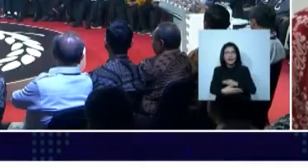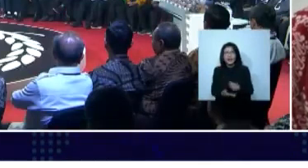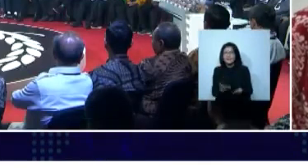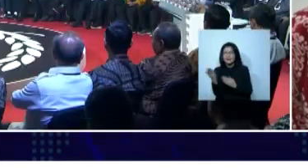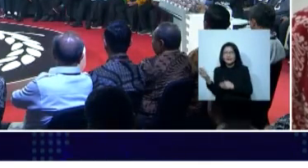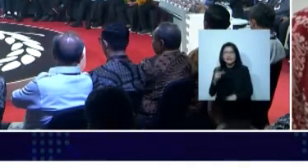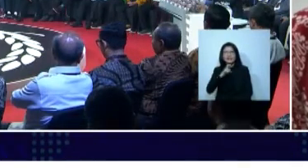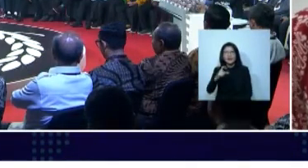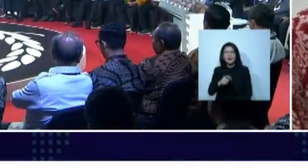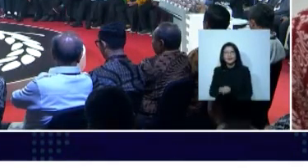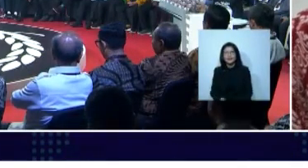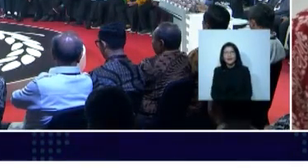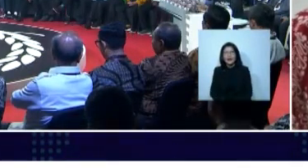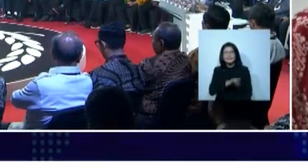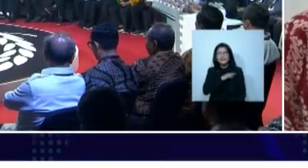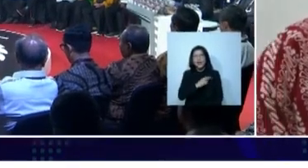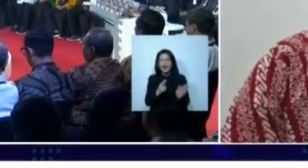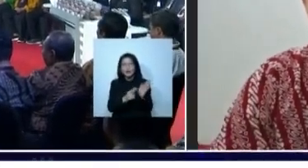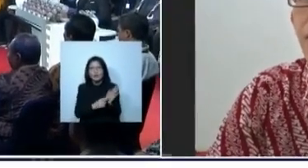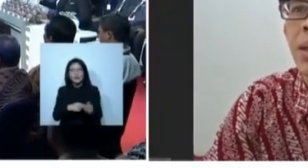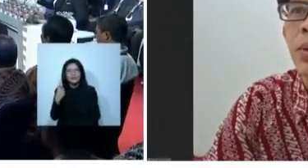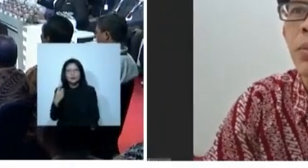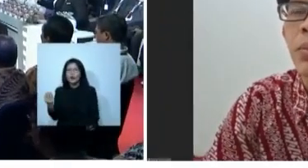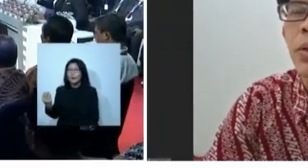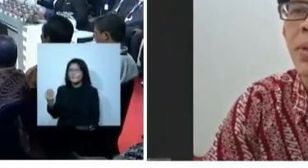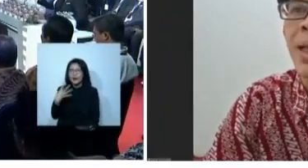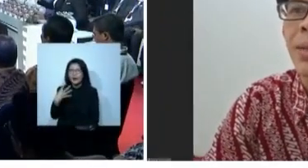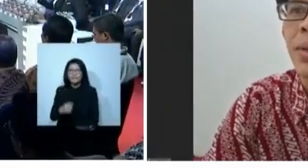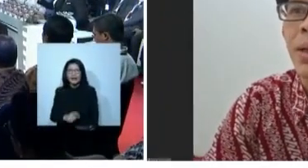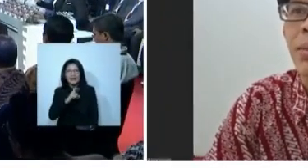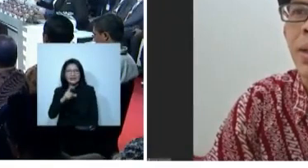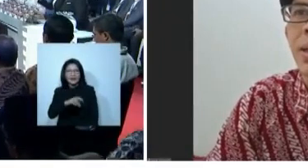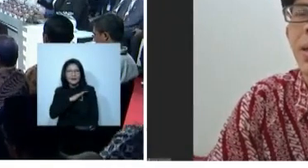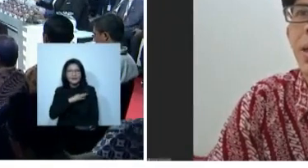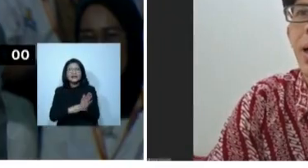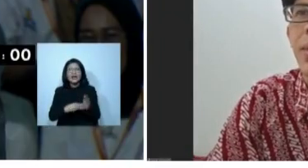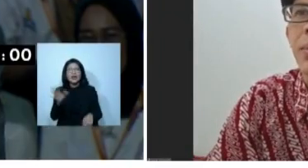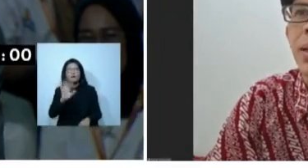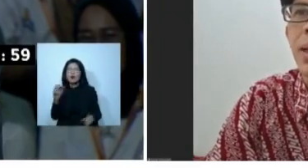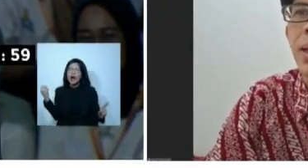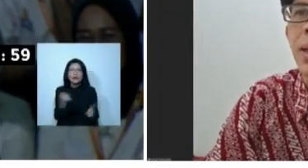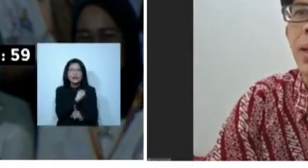Gen Z? Ya, saya sih melihat masih belum substantif ya, masih